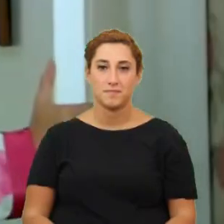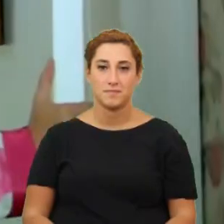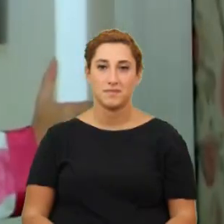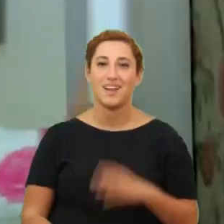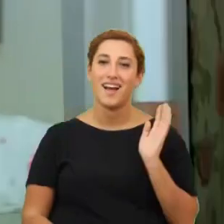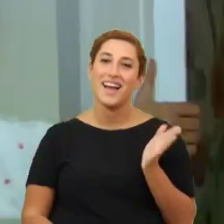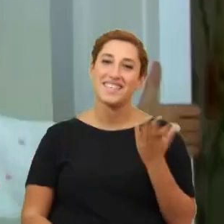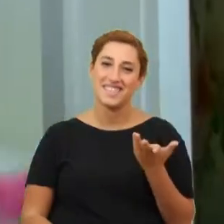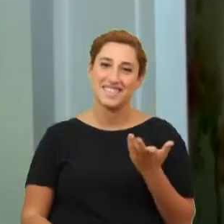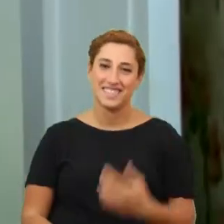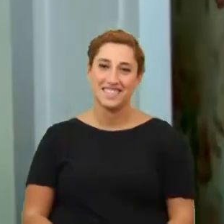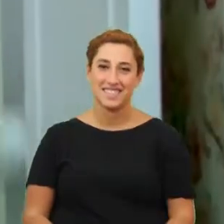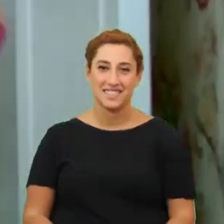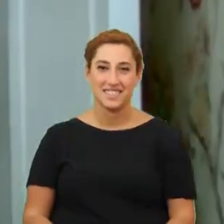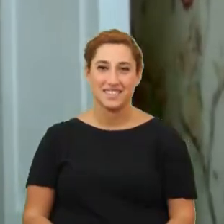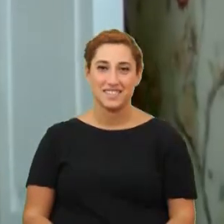Ay.